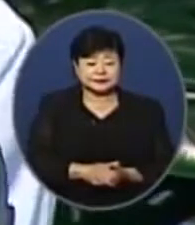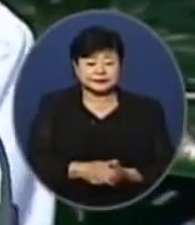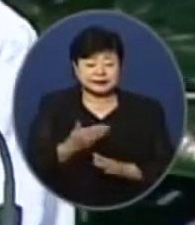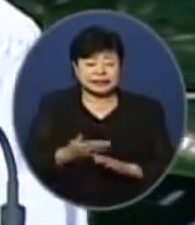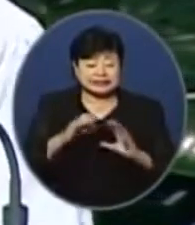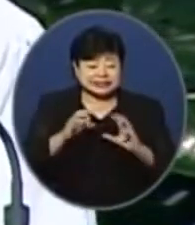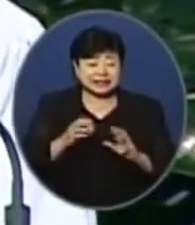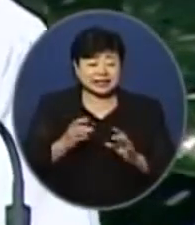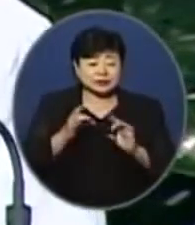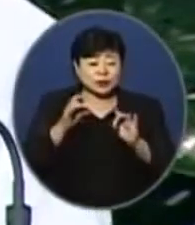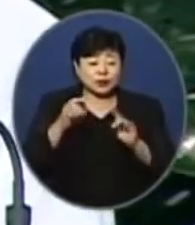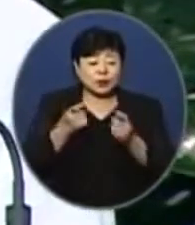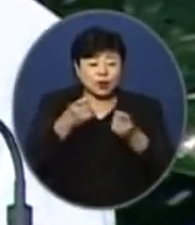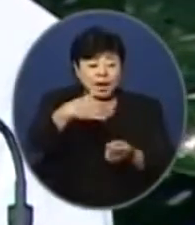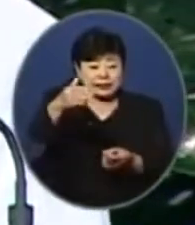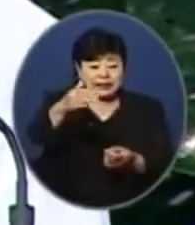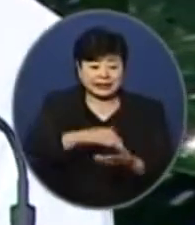해외에 선교사로 파동되어서